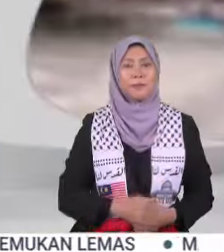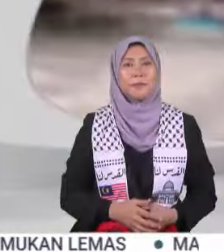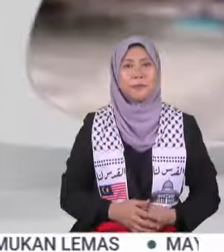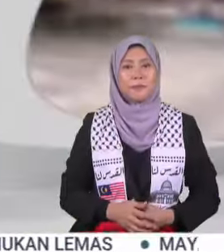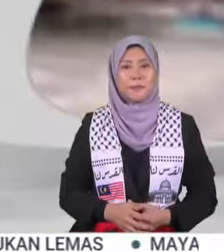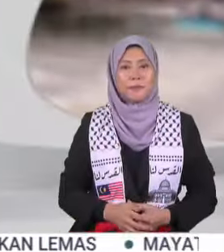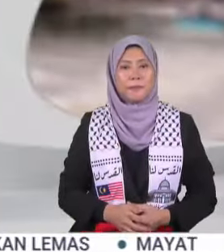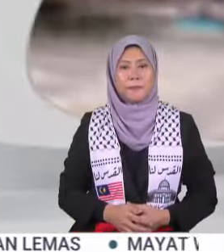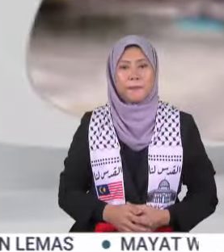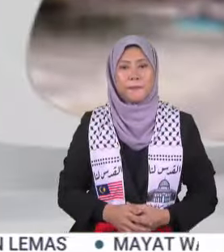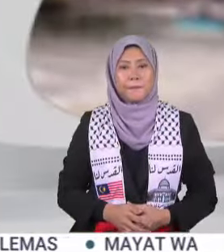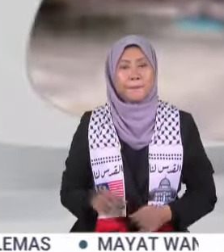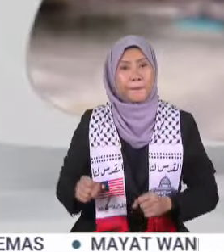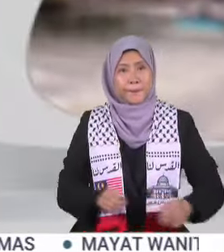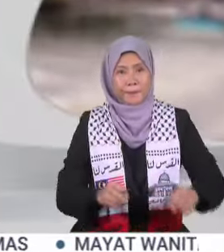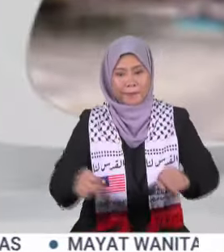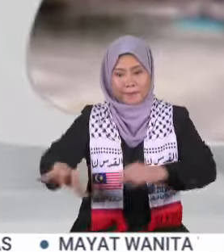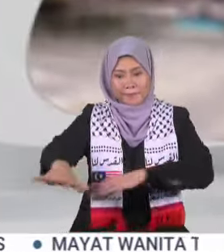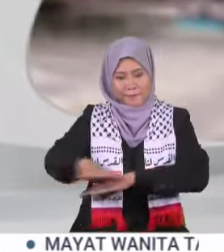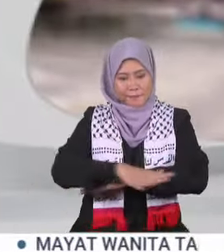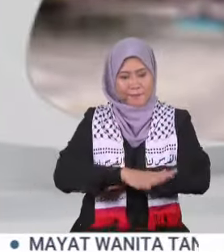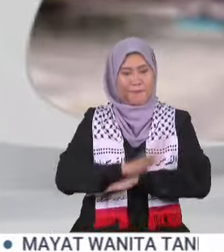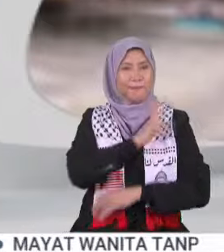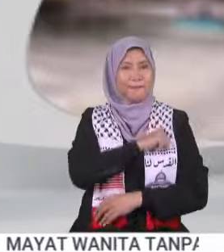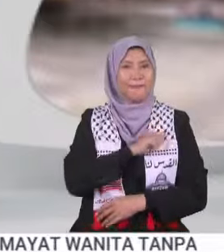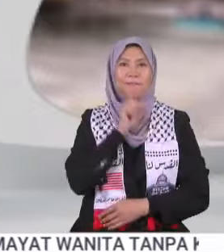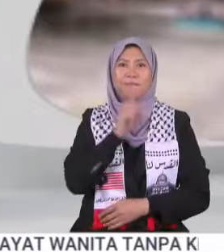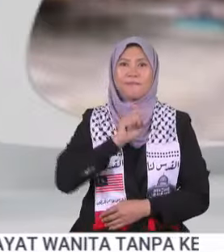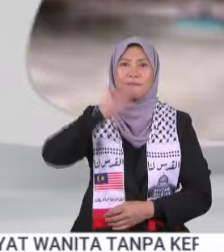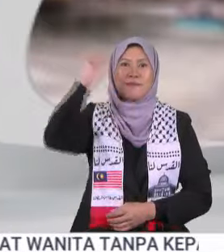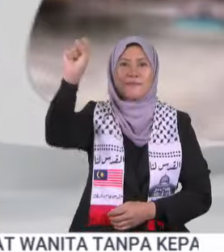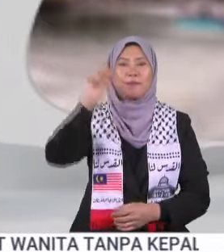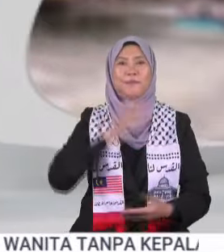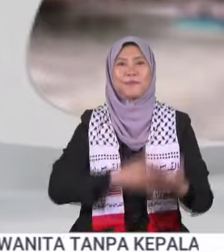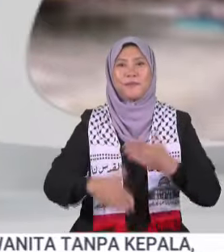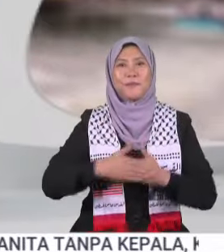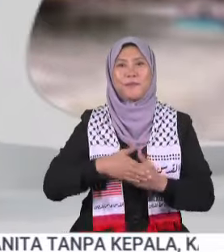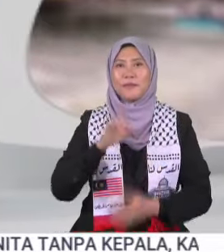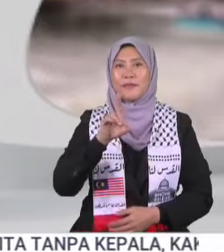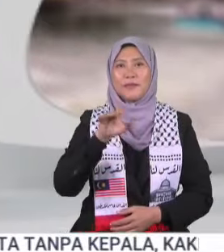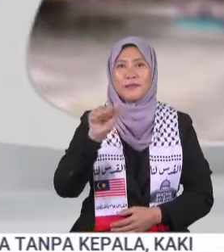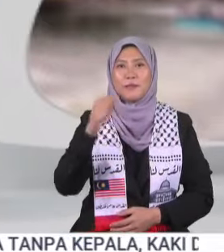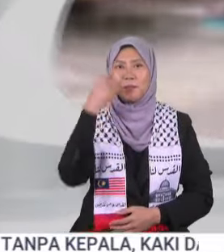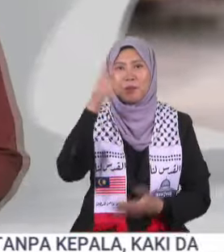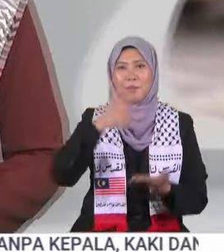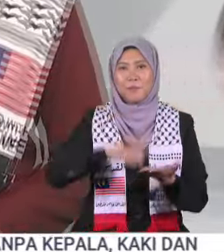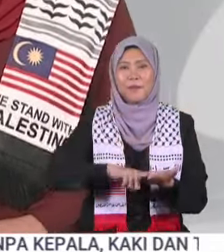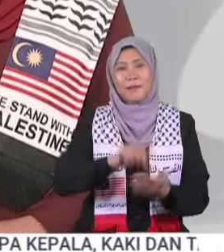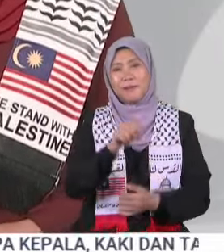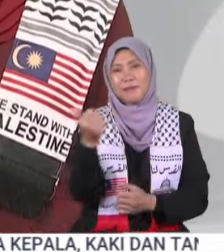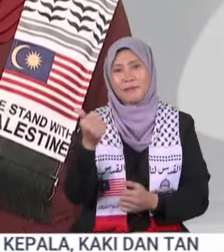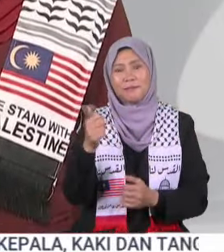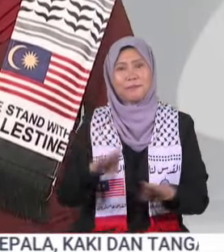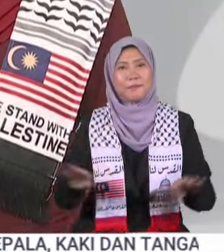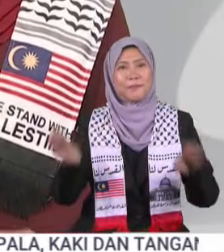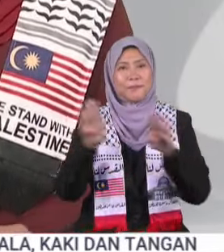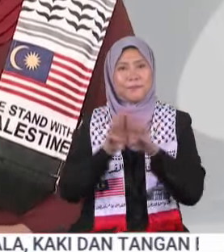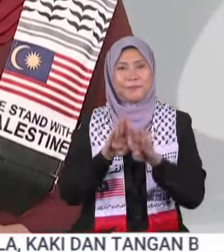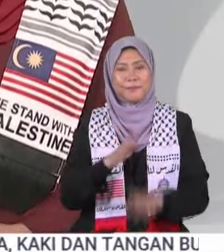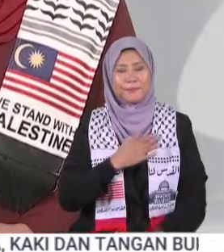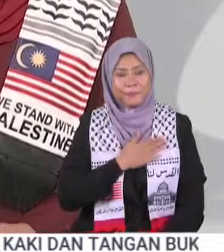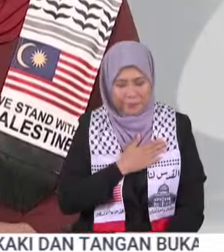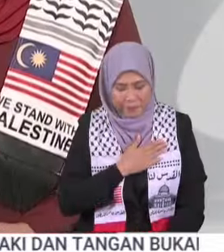menteri dari sungai ke Segara Palestin pasti Merdeka kembali semula bersama dia untuk laporan lain berita wilayah salam